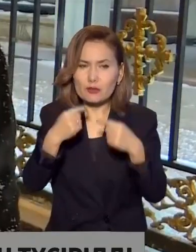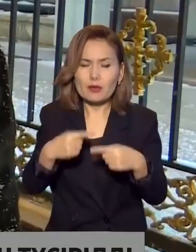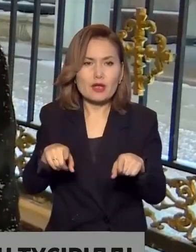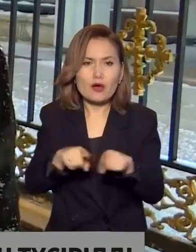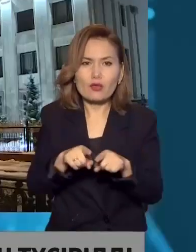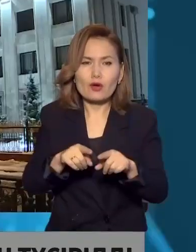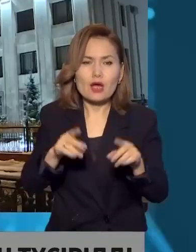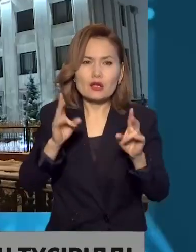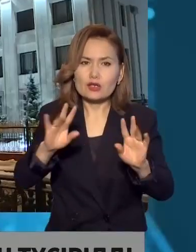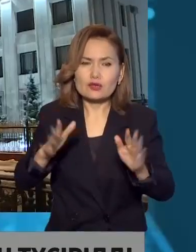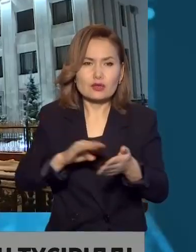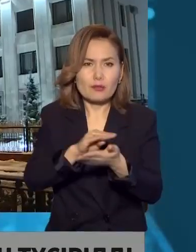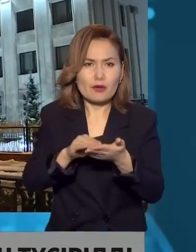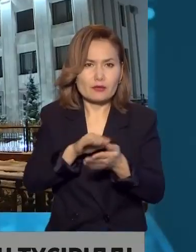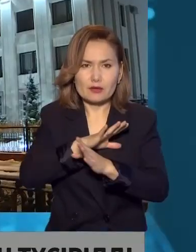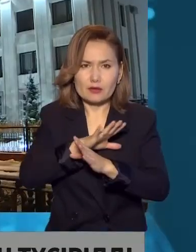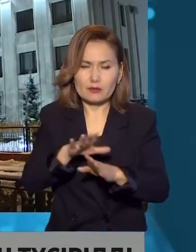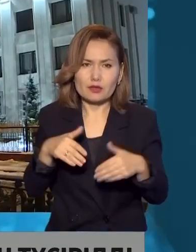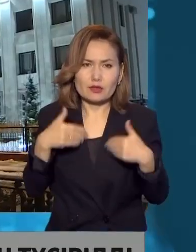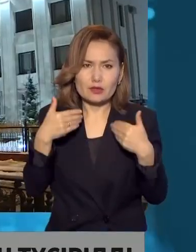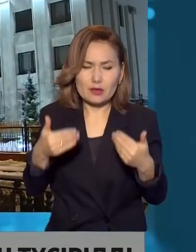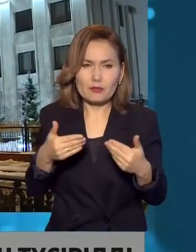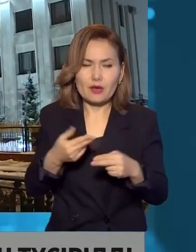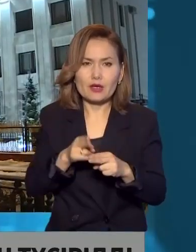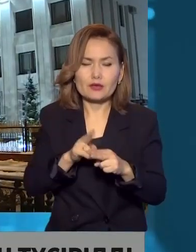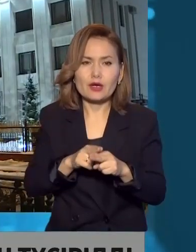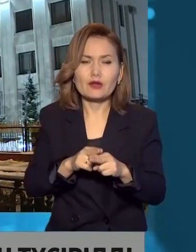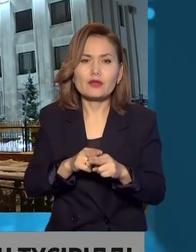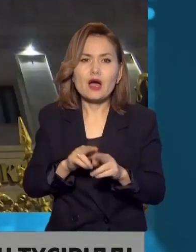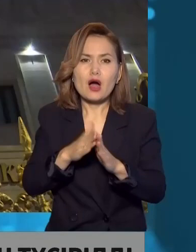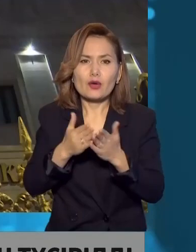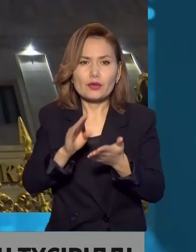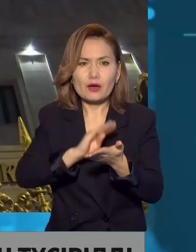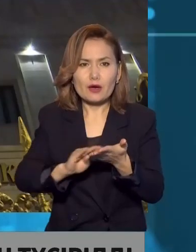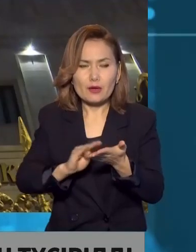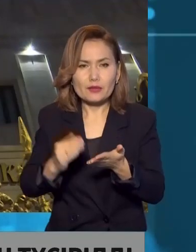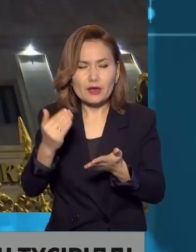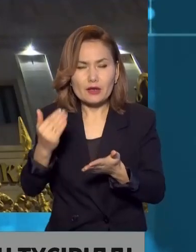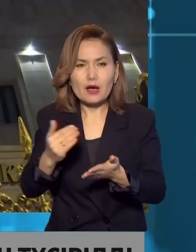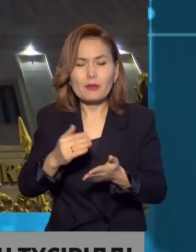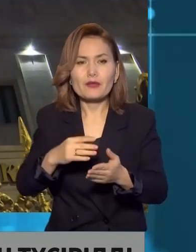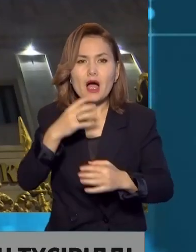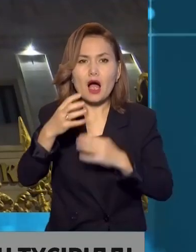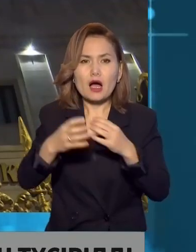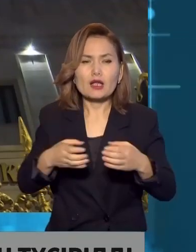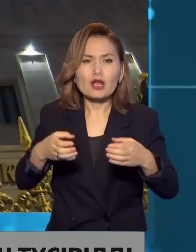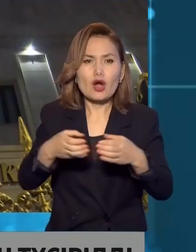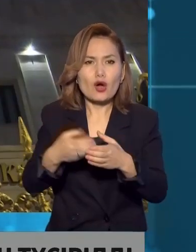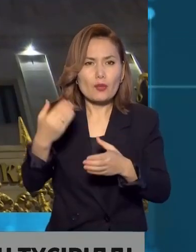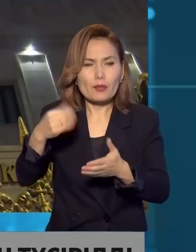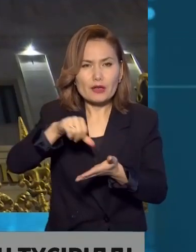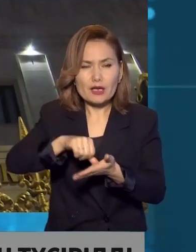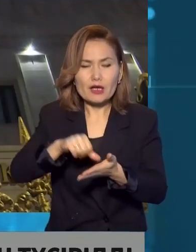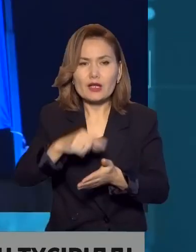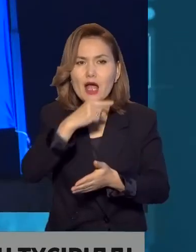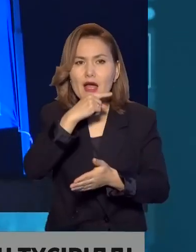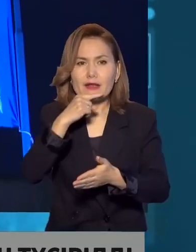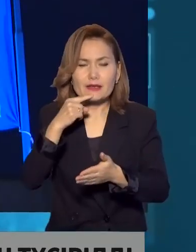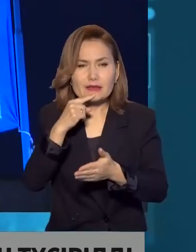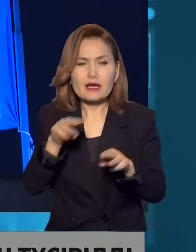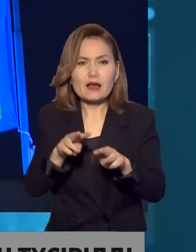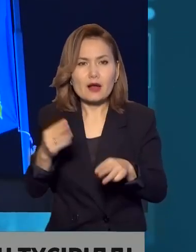болмасын ешқашан. Елшілікте виртуалды көңіл айту кітабы ашылған. Ол кітап арқылы халықаралық ұйымдардың өкілдері, ресейлік